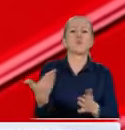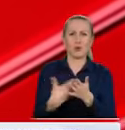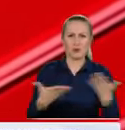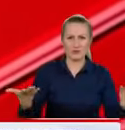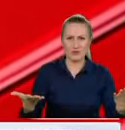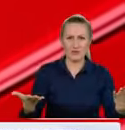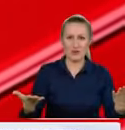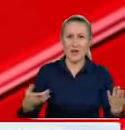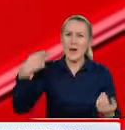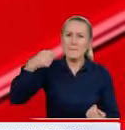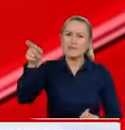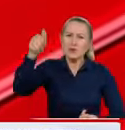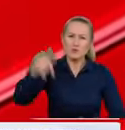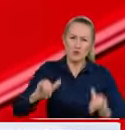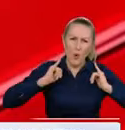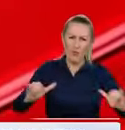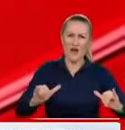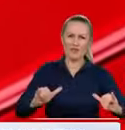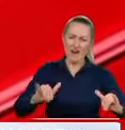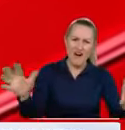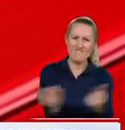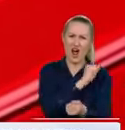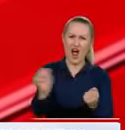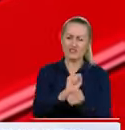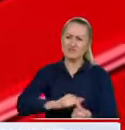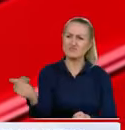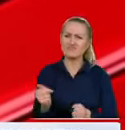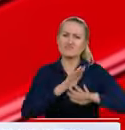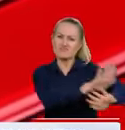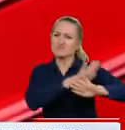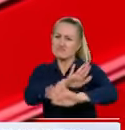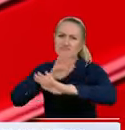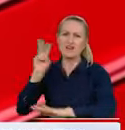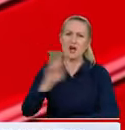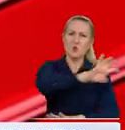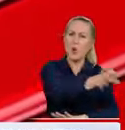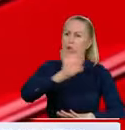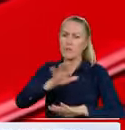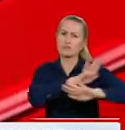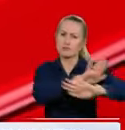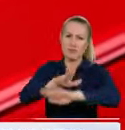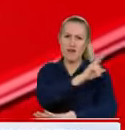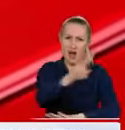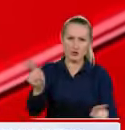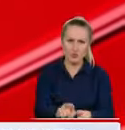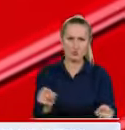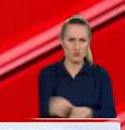Prezydent musi mieć odwagę o to, żeby walczyć w interesie każdej grupy społecznej. I te osoby LGBT dzisiaj są